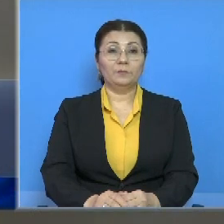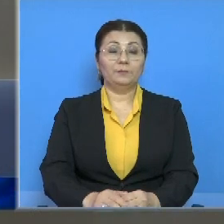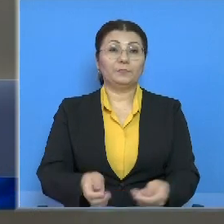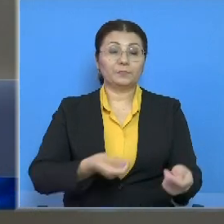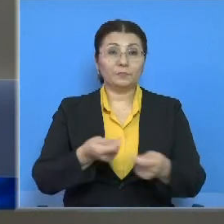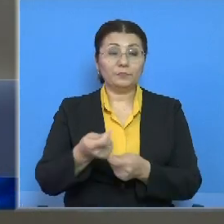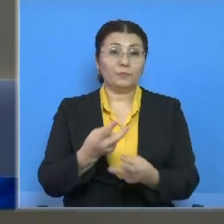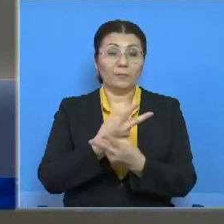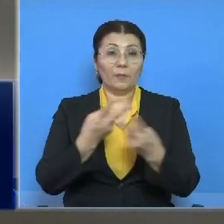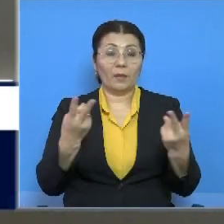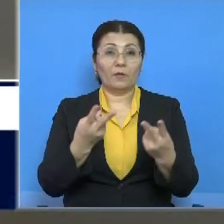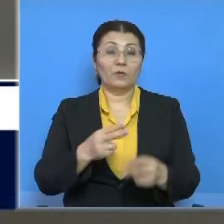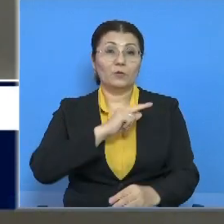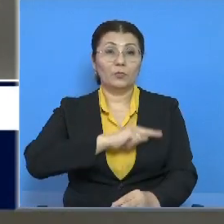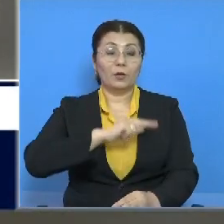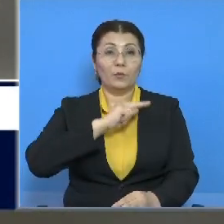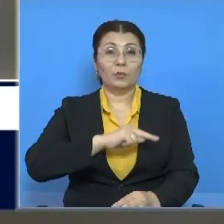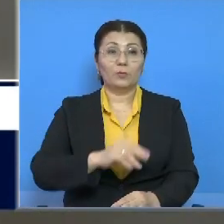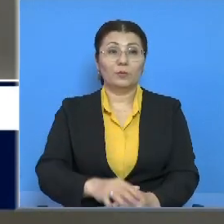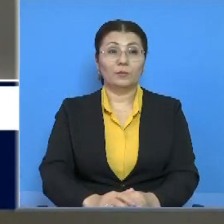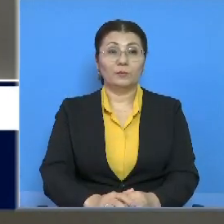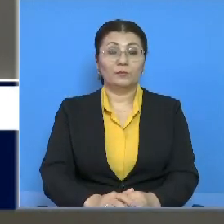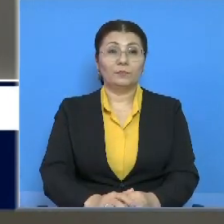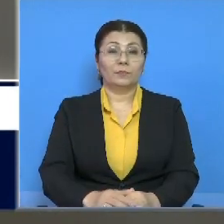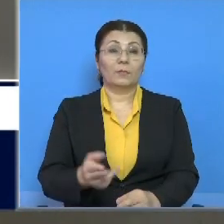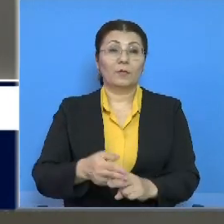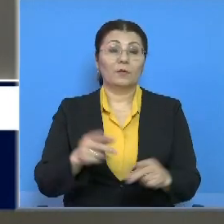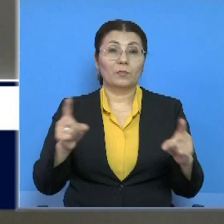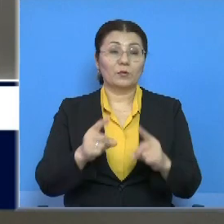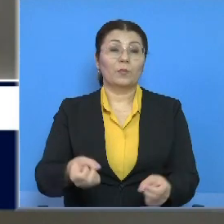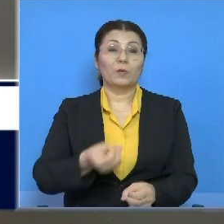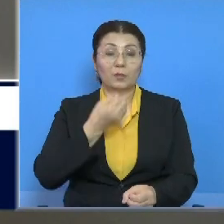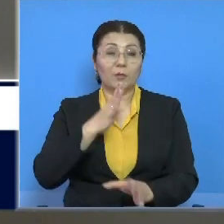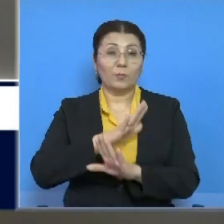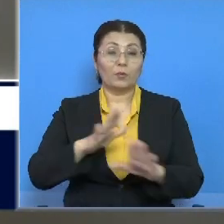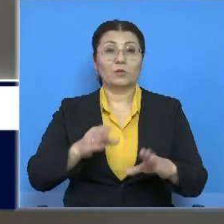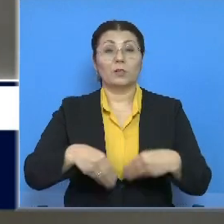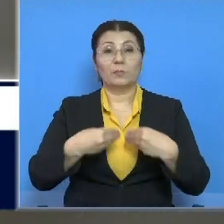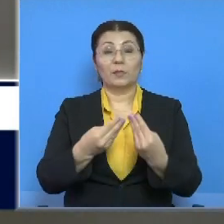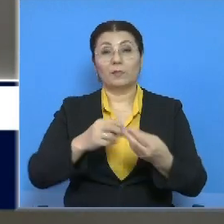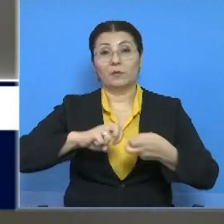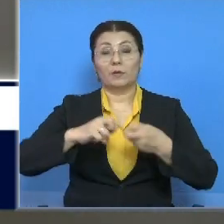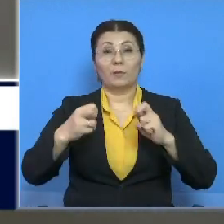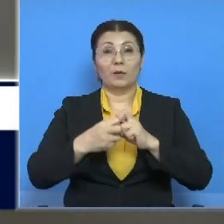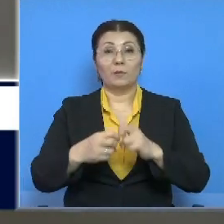председателя вижу работу в том, чтобы не просто передавать проблемы